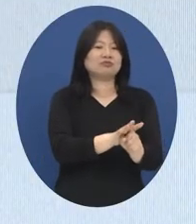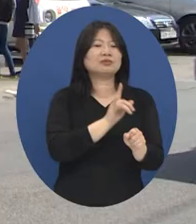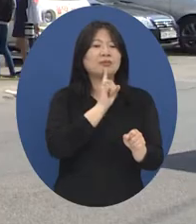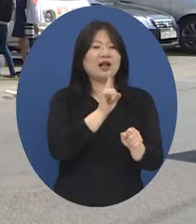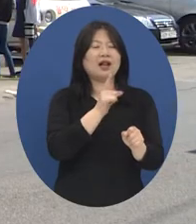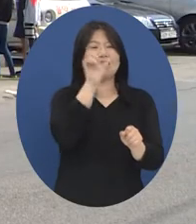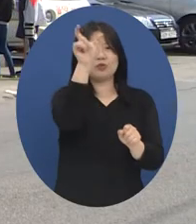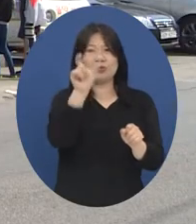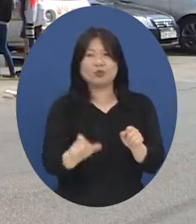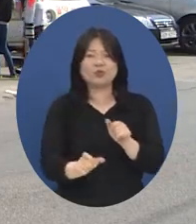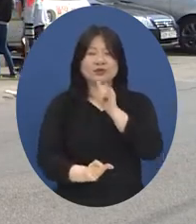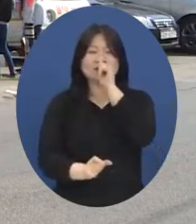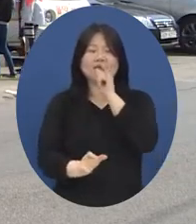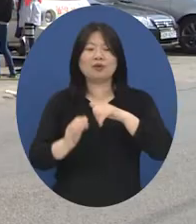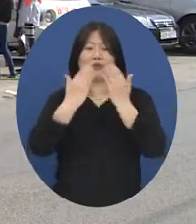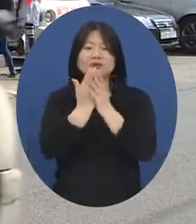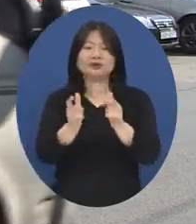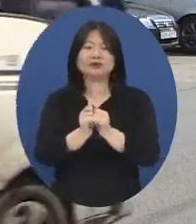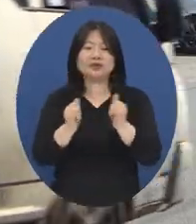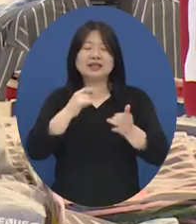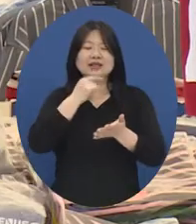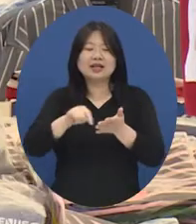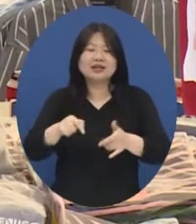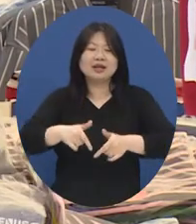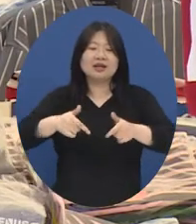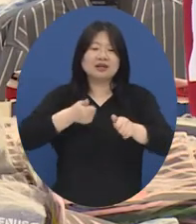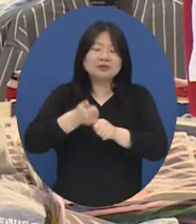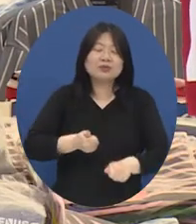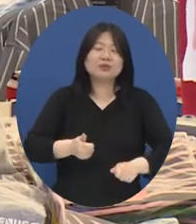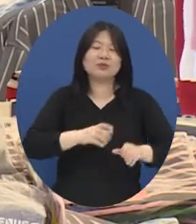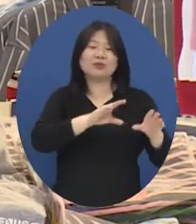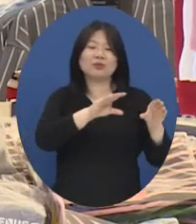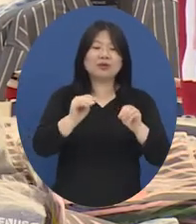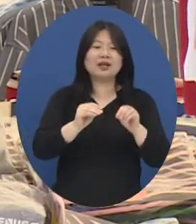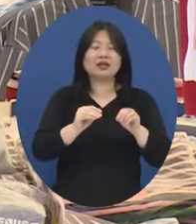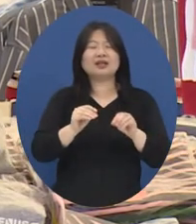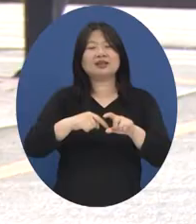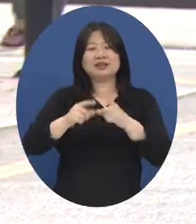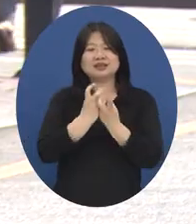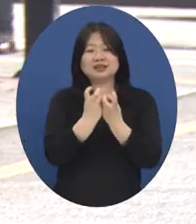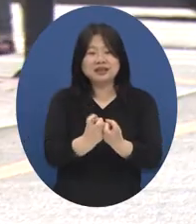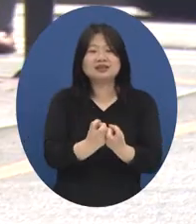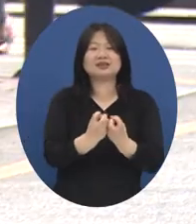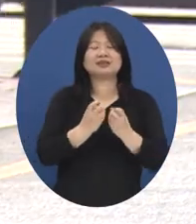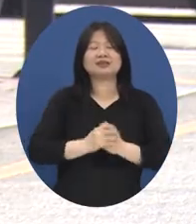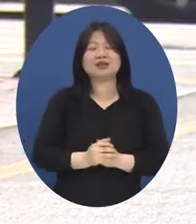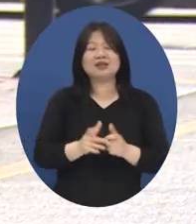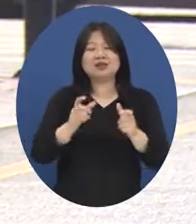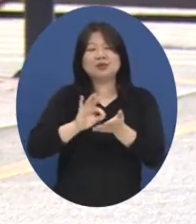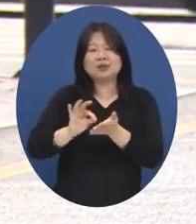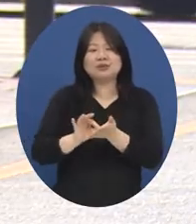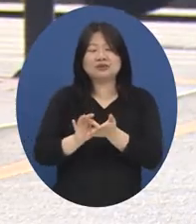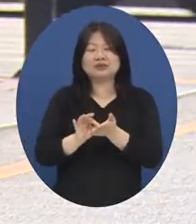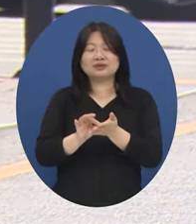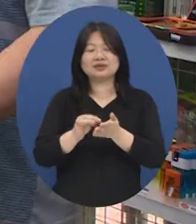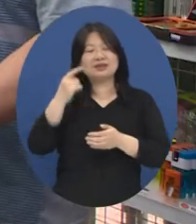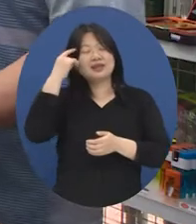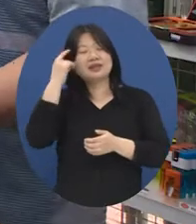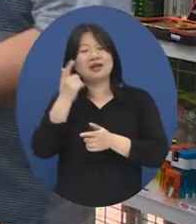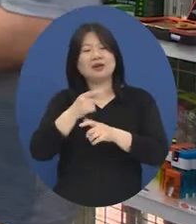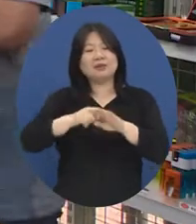넘쳐납니다. 범시민적인 재난 극복 대책이 소비 심리를 회복시키며 코로나19로 기죽은 경제에